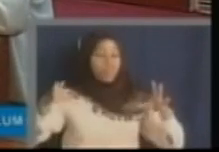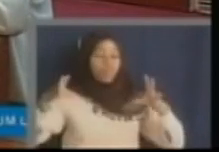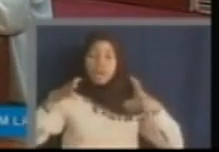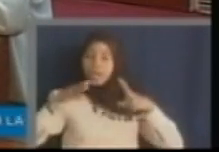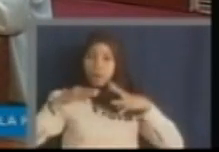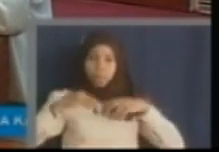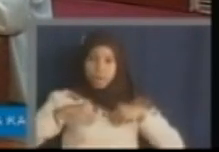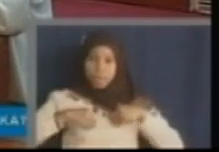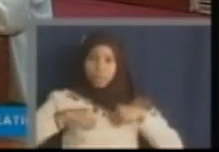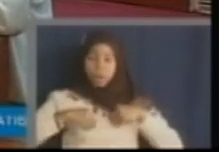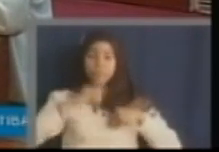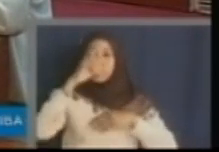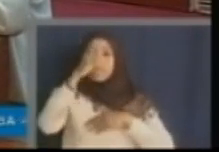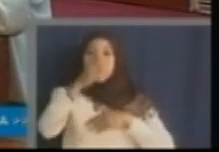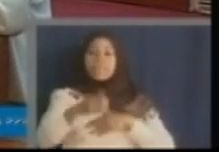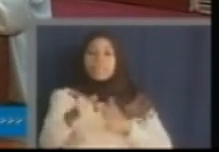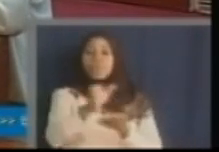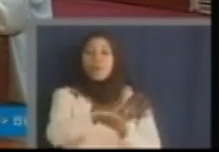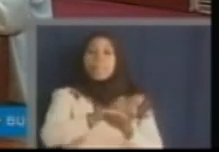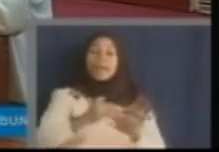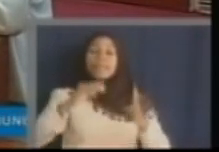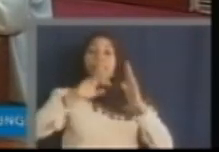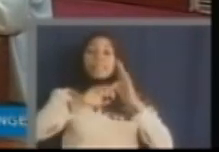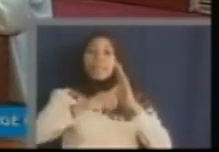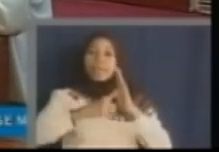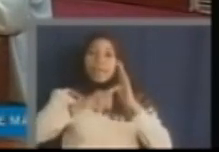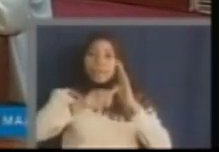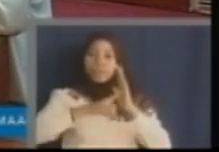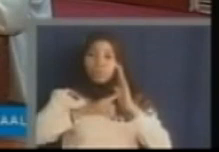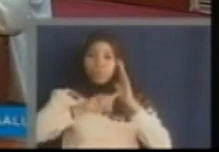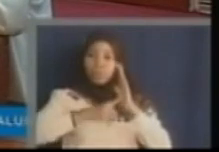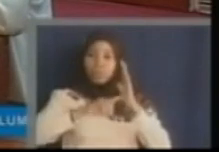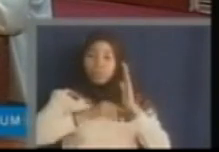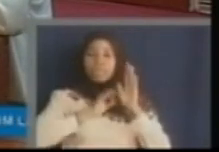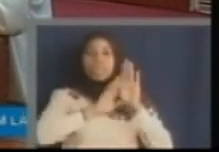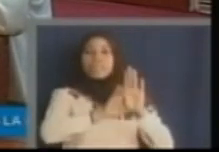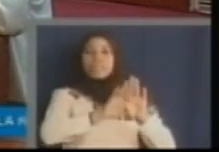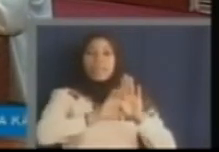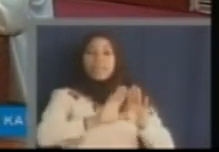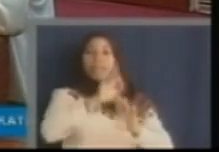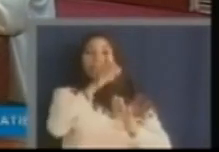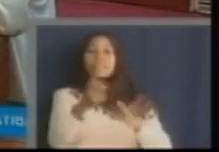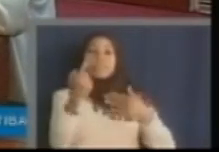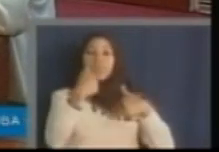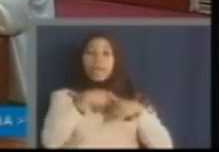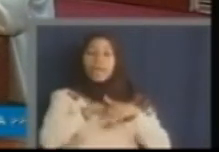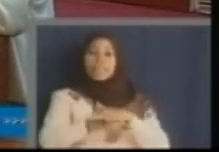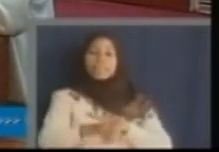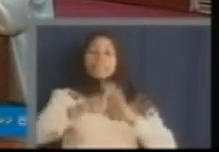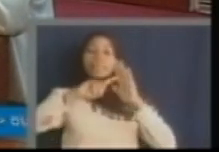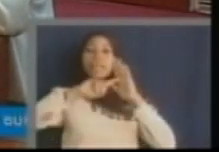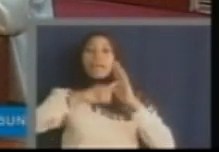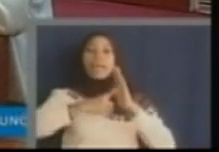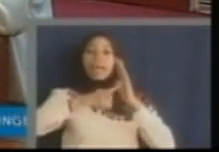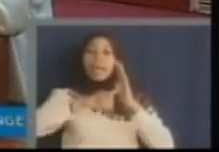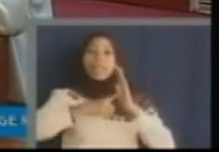ikiwa ni kwamba baadhi ya kanuni tayari zipo kwenye kanuni ya 85,